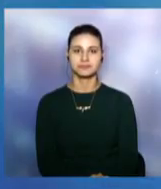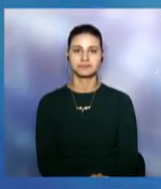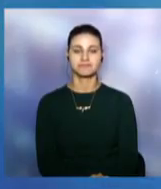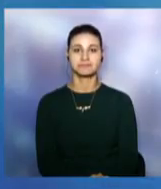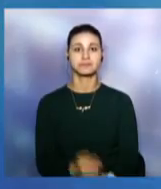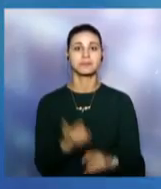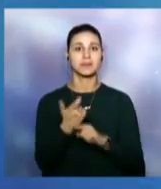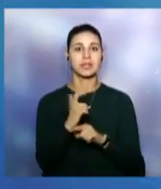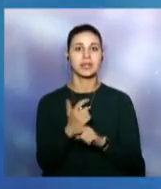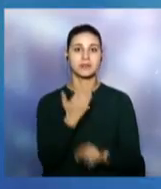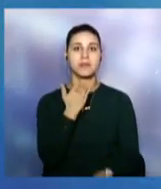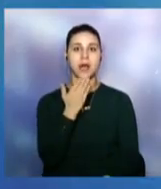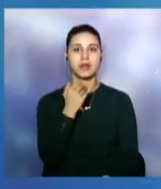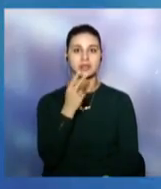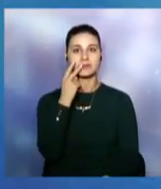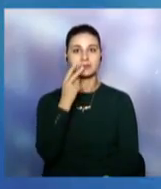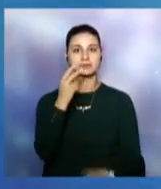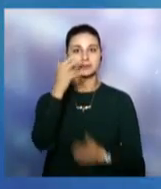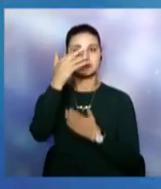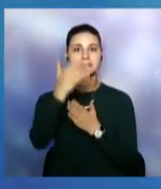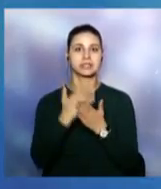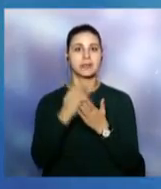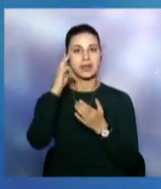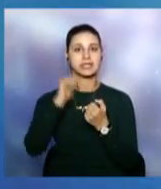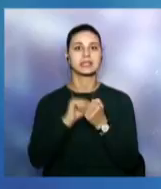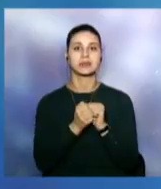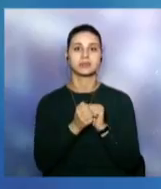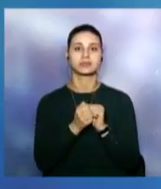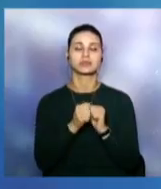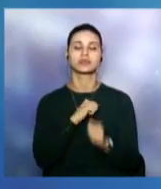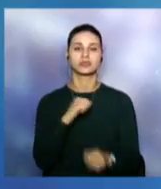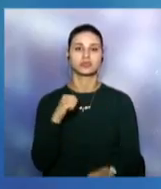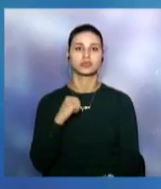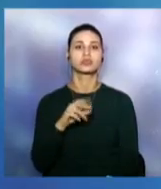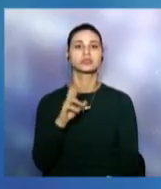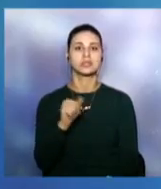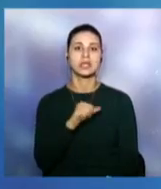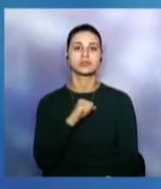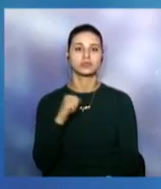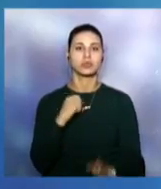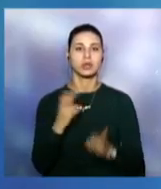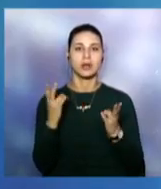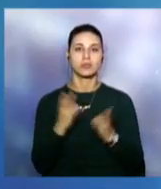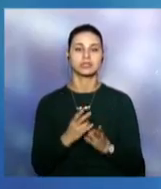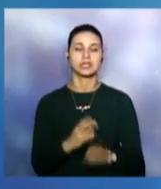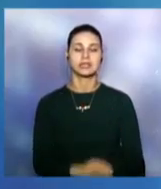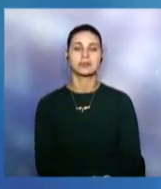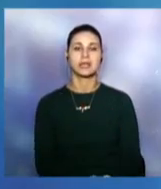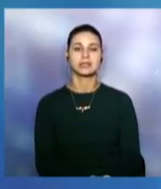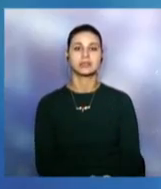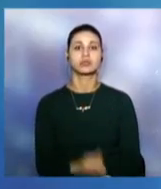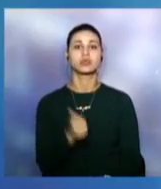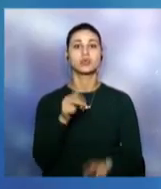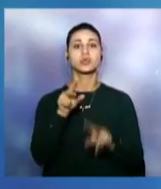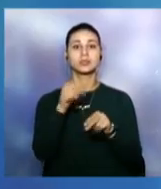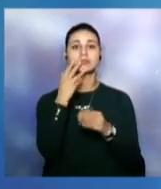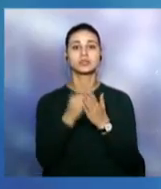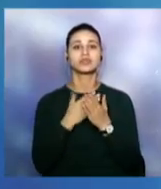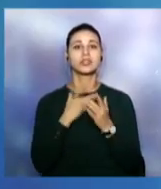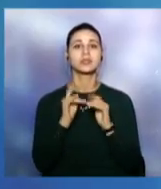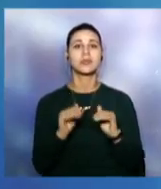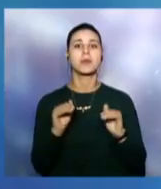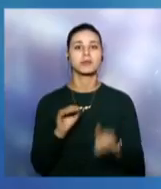მე მგონი ძალიან მარტივი იყო ეს სქემა დასამახსოვრებლადაც, აღქმისათვის და რაც თავია გამოსაყენებლად. და როგორც დაგკვირდით, ჩვენ